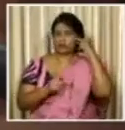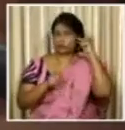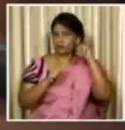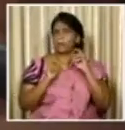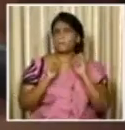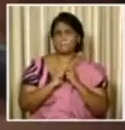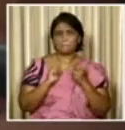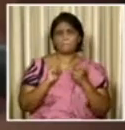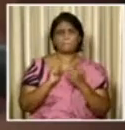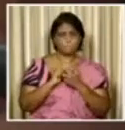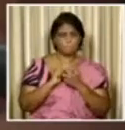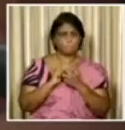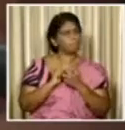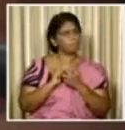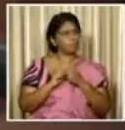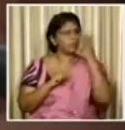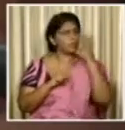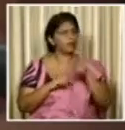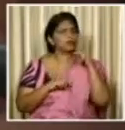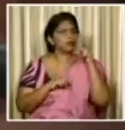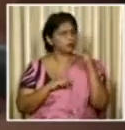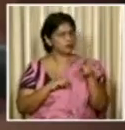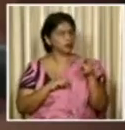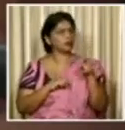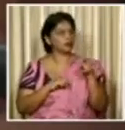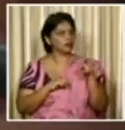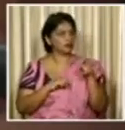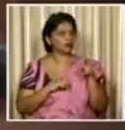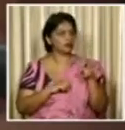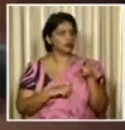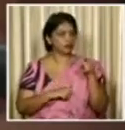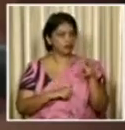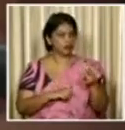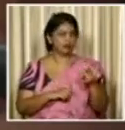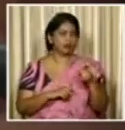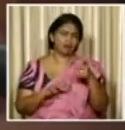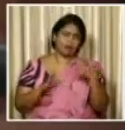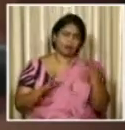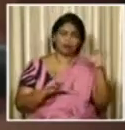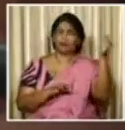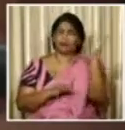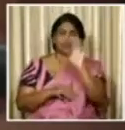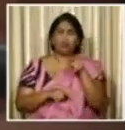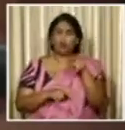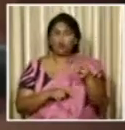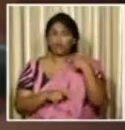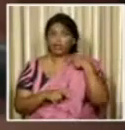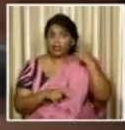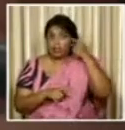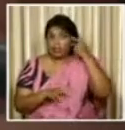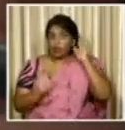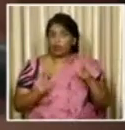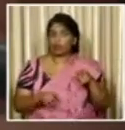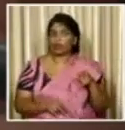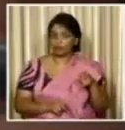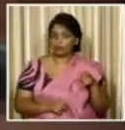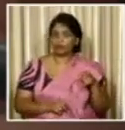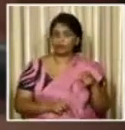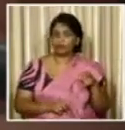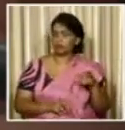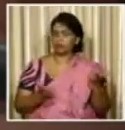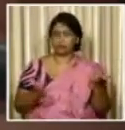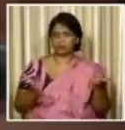nih. Ini saya itu mah ya me cover patkiri mah dekini kan nanti itu mah kalpana kalau itu tiba.